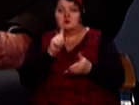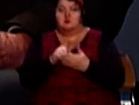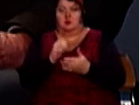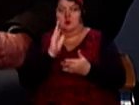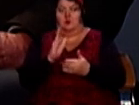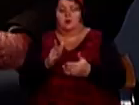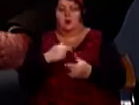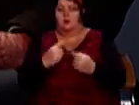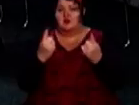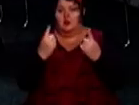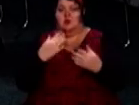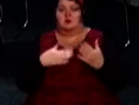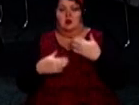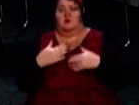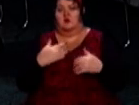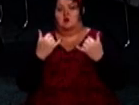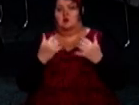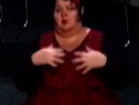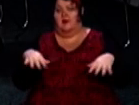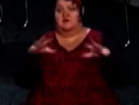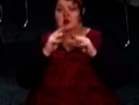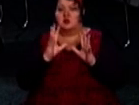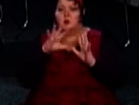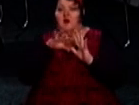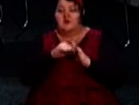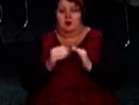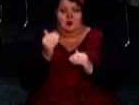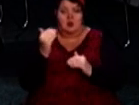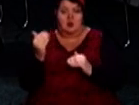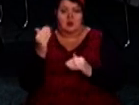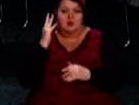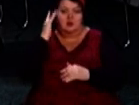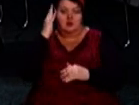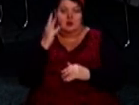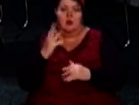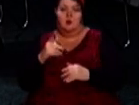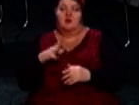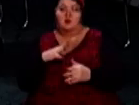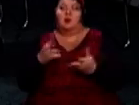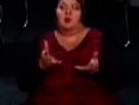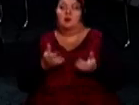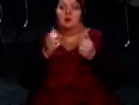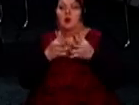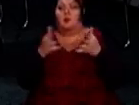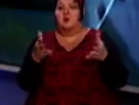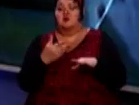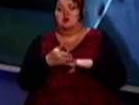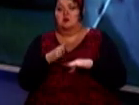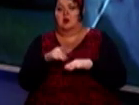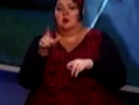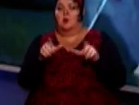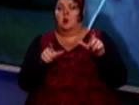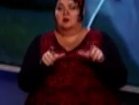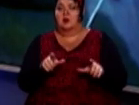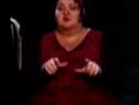ми б з великим задоволенням сьогодні всі разом би втілювали її ідею, якби вона була підтримана більшістю полтавців. Дякую